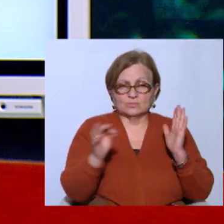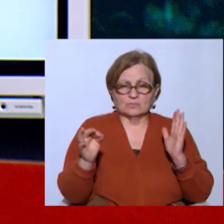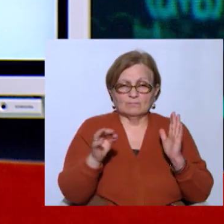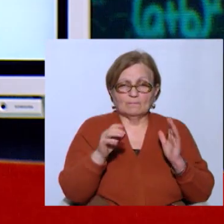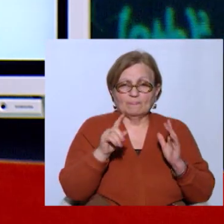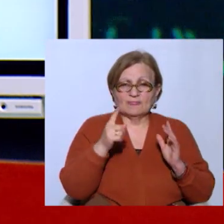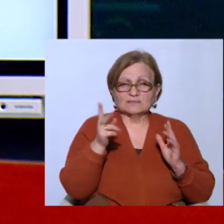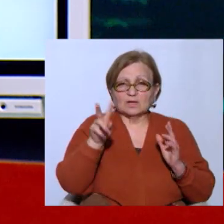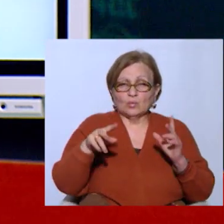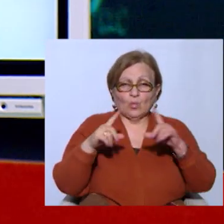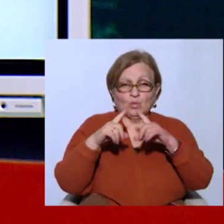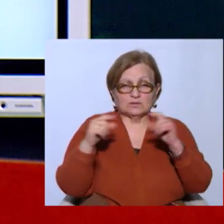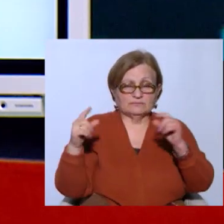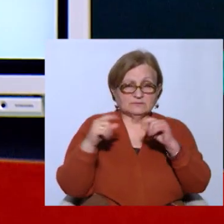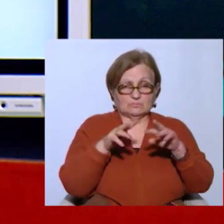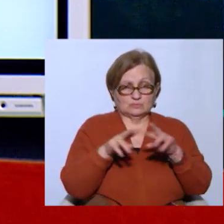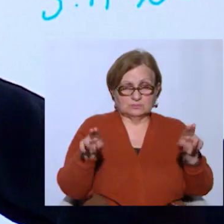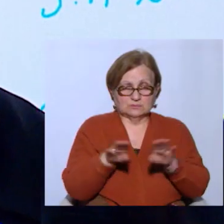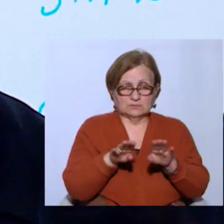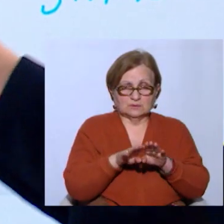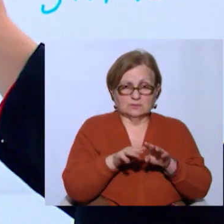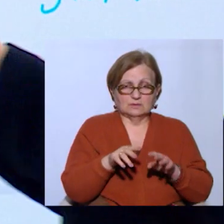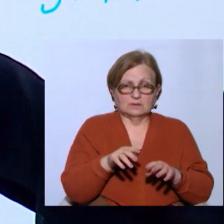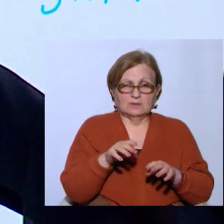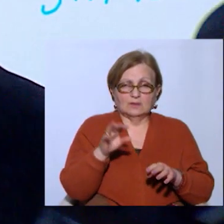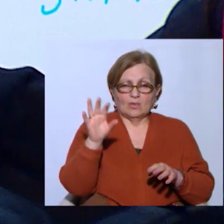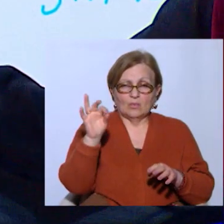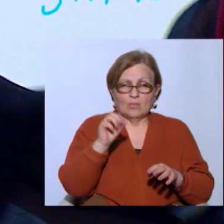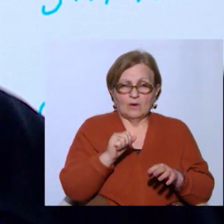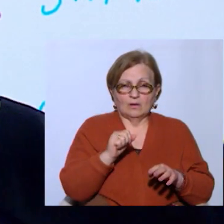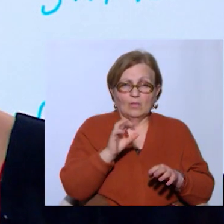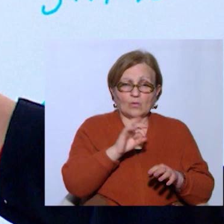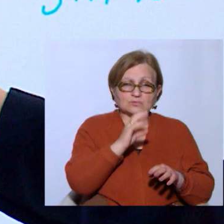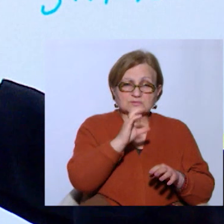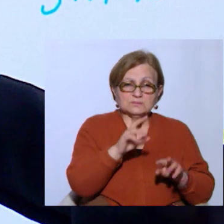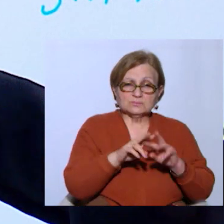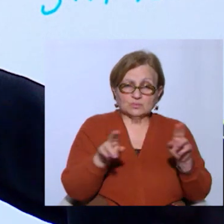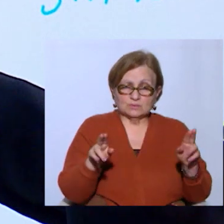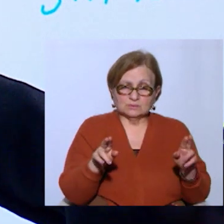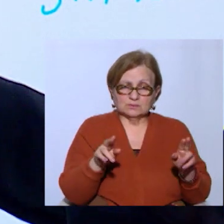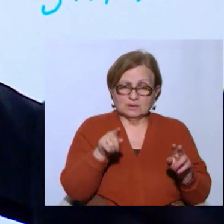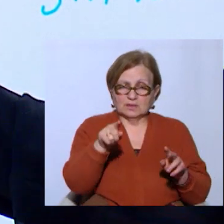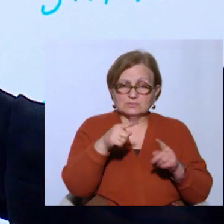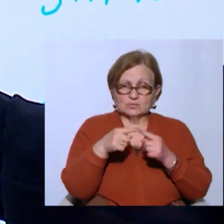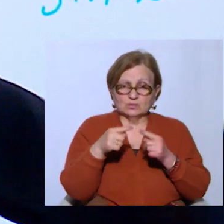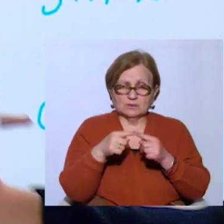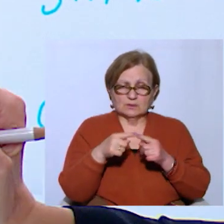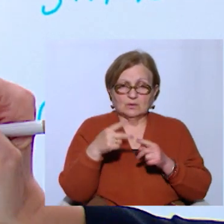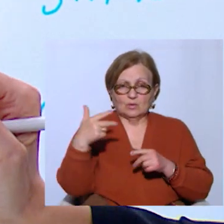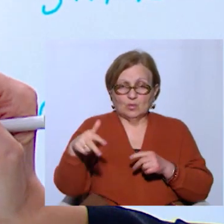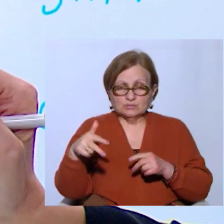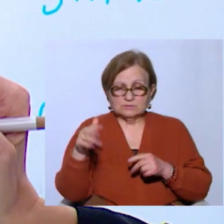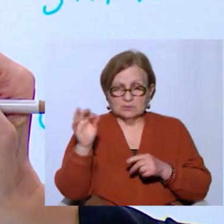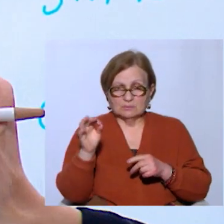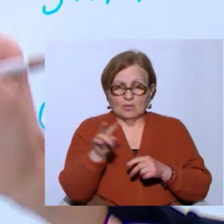ეს სამკუთხედები, აი ტოლი, აი ეს კუთხე ნახეთ, OA არის OC-ს ტოლი. აი ეს კუთხე 30